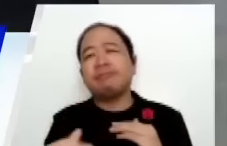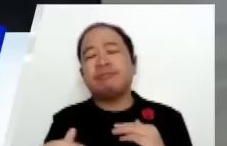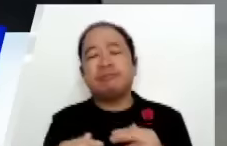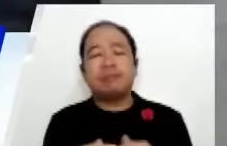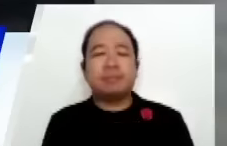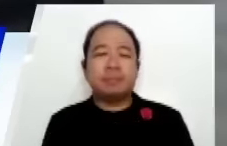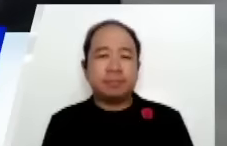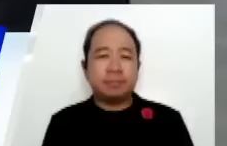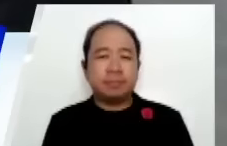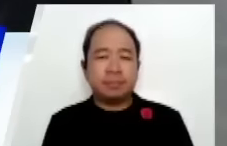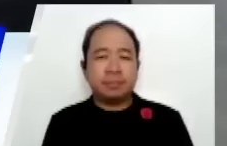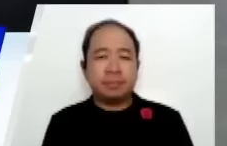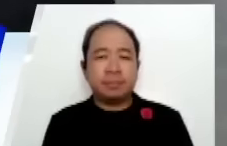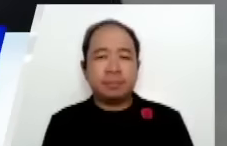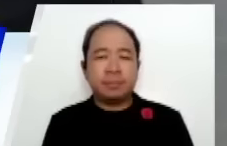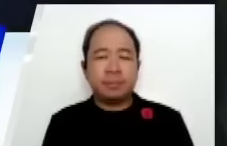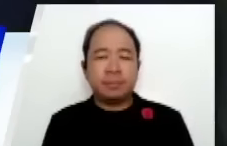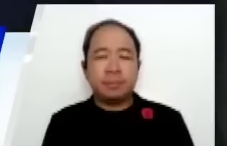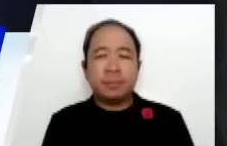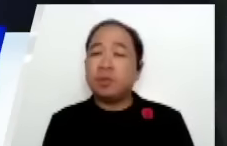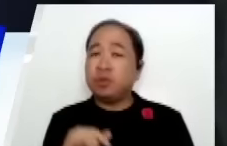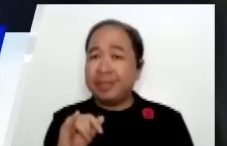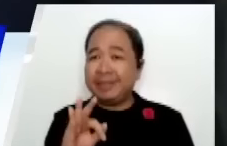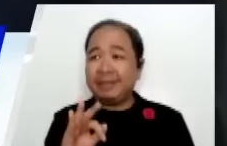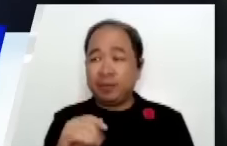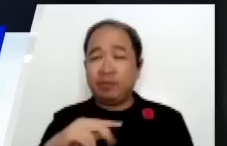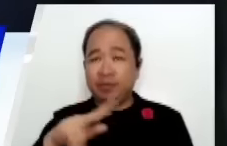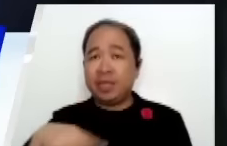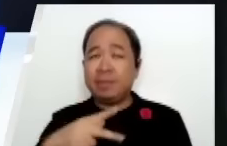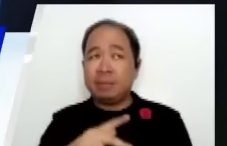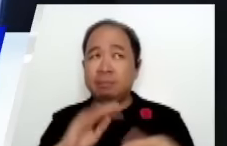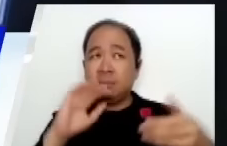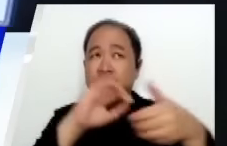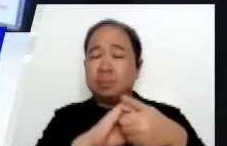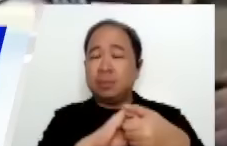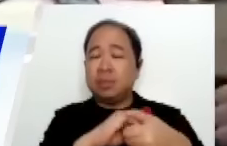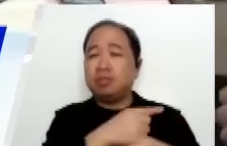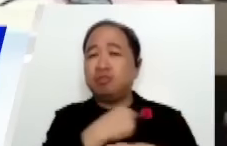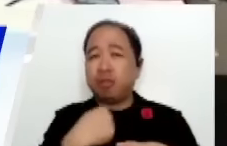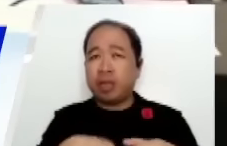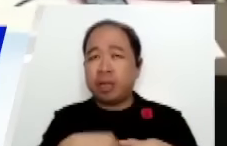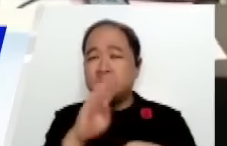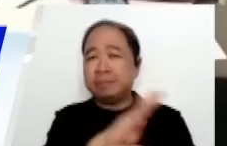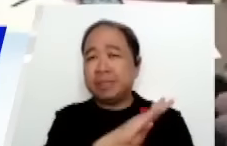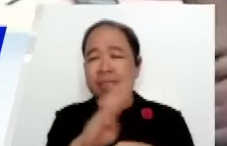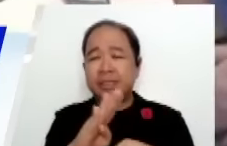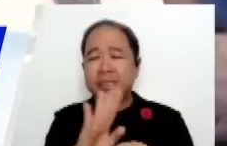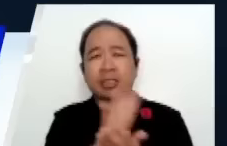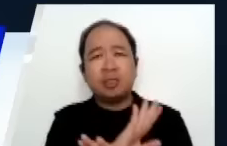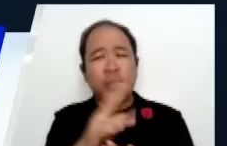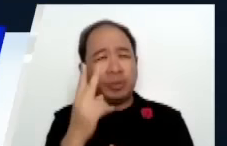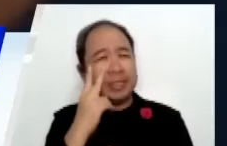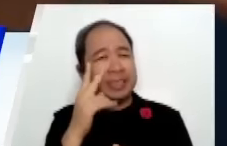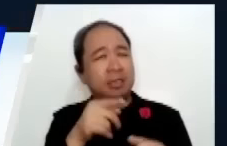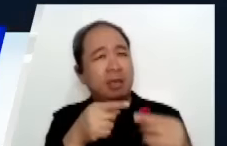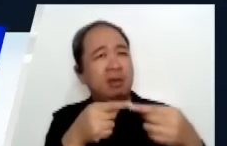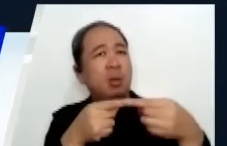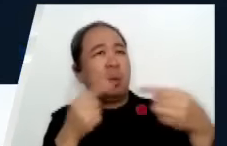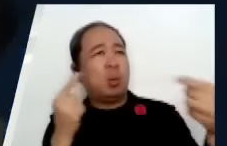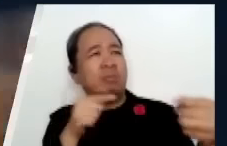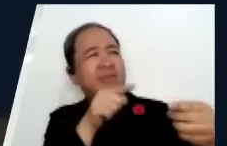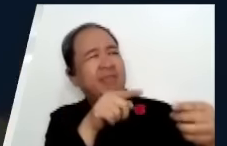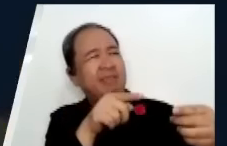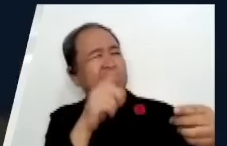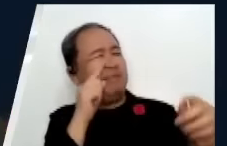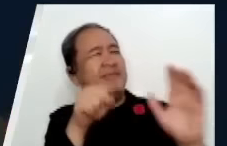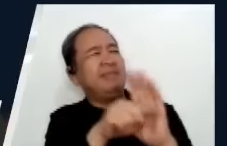kung makikipagnegosyo raw tayo sa China, hindi makatutulong na kontrabida ang tingin natin sa kanila. They color it in such a